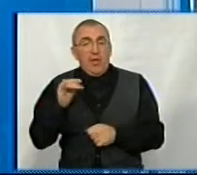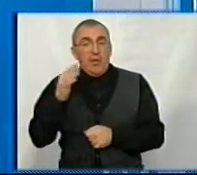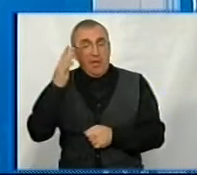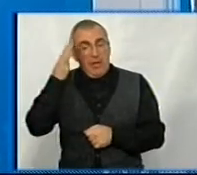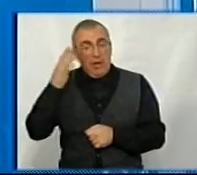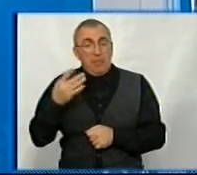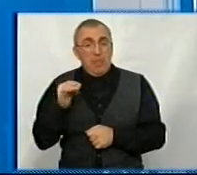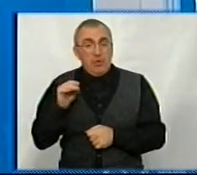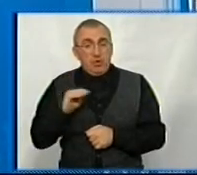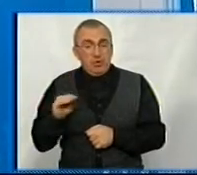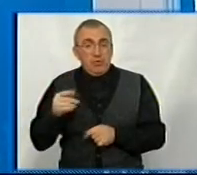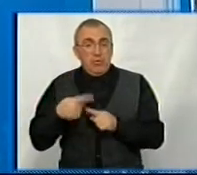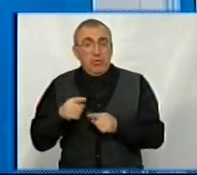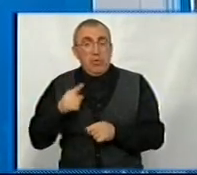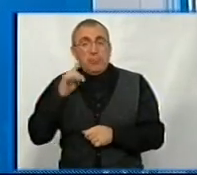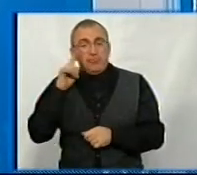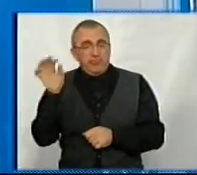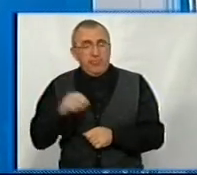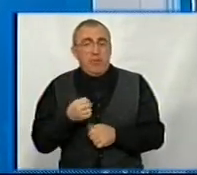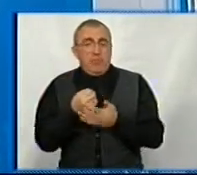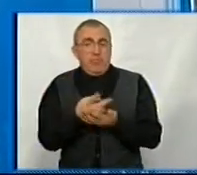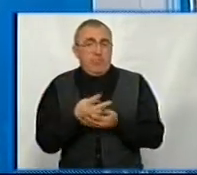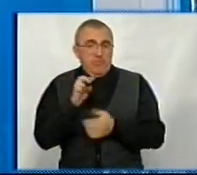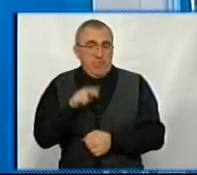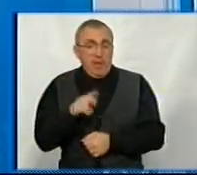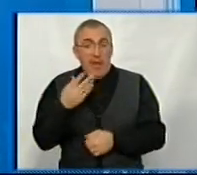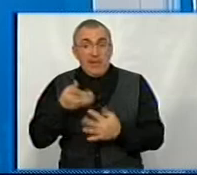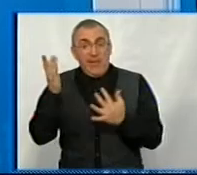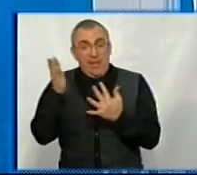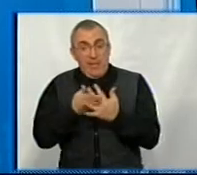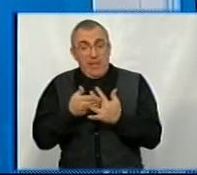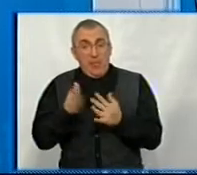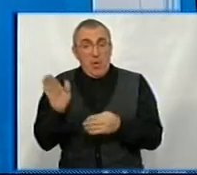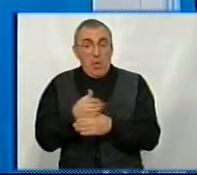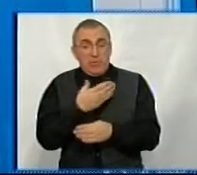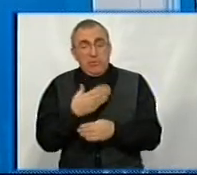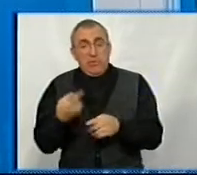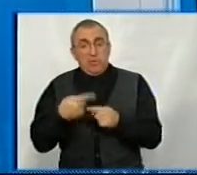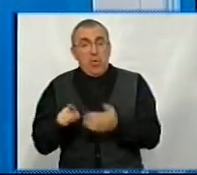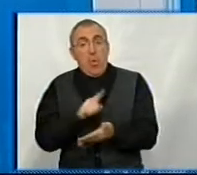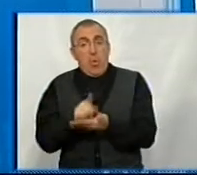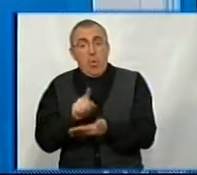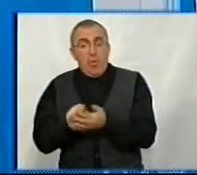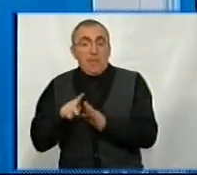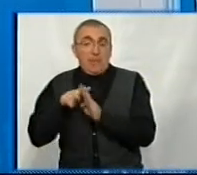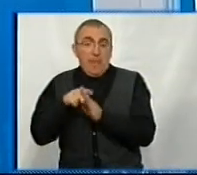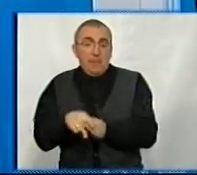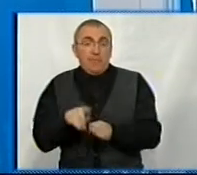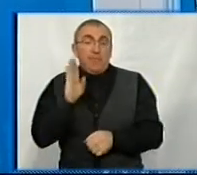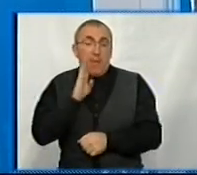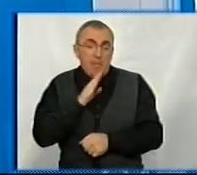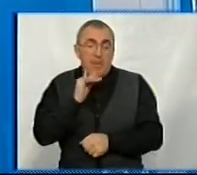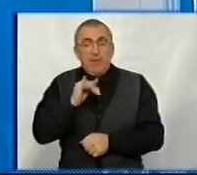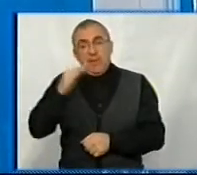роботодавця жінки, яка весь час ходить на лікарняни. Якби вони навпіл розділили ці обов'язки, навантаження і на маму,